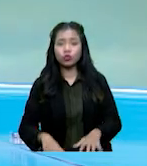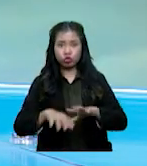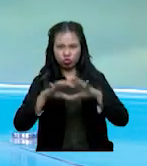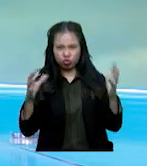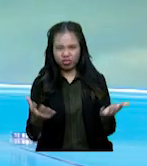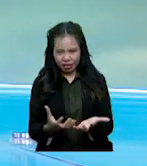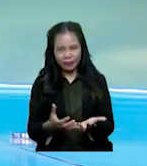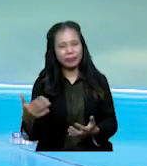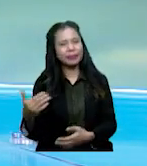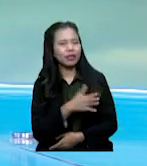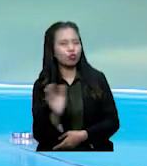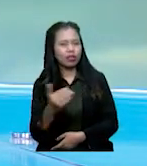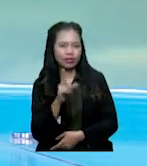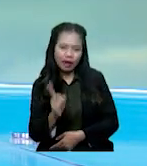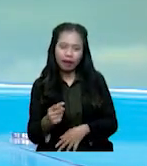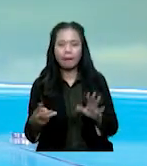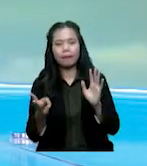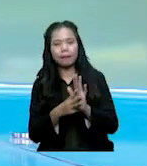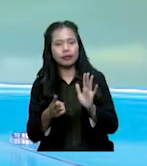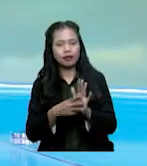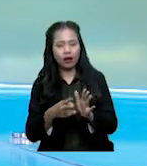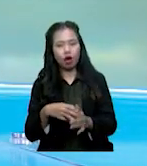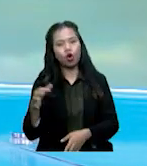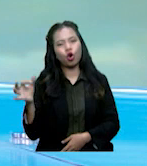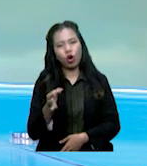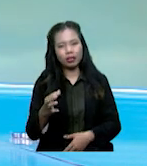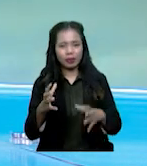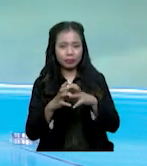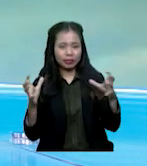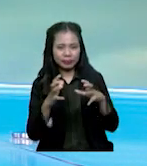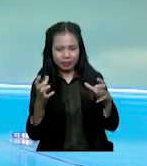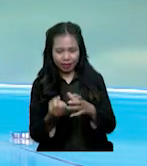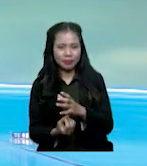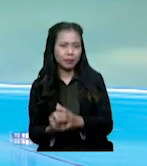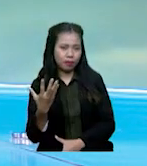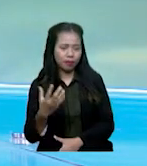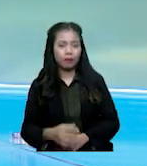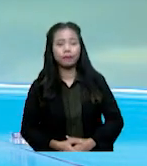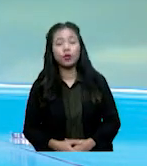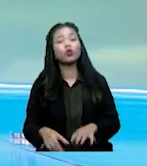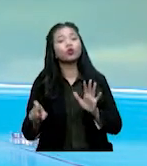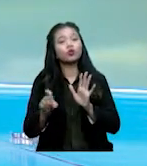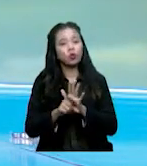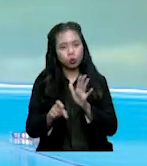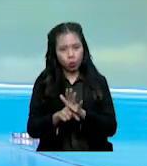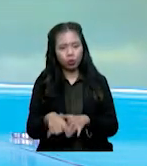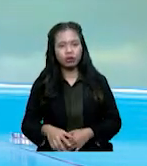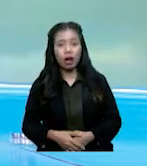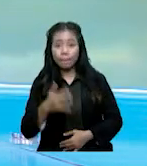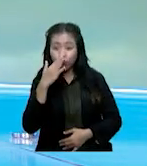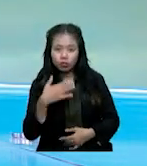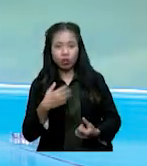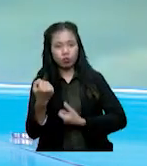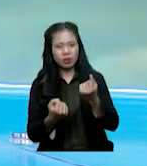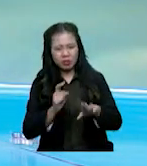Problematika dunia transportasi menjadi salah satu masalah kompleks di kota-kota besar negara berkembang. Pertambahan jumlah